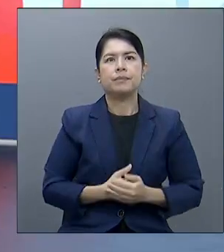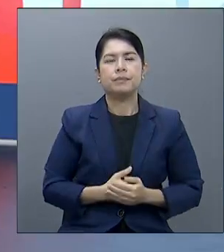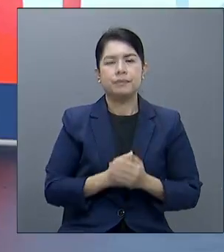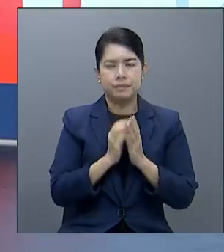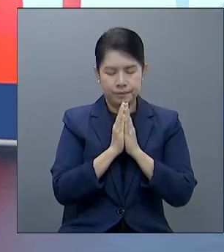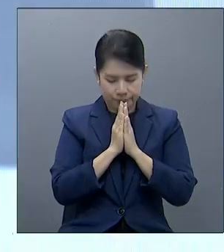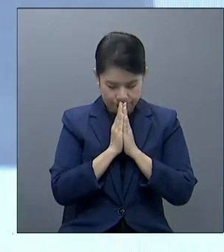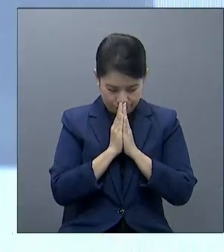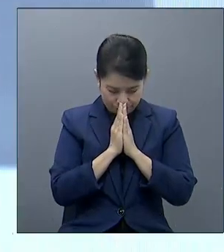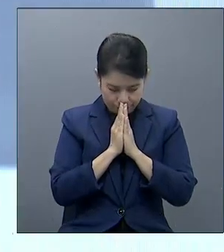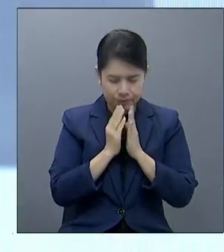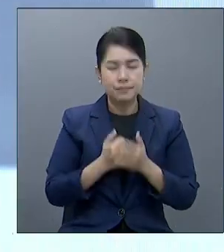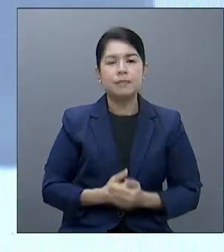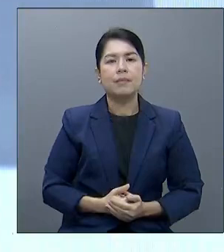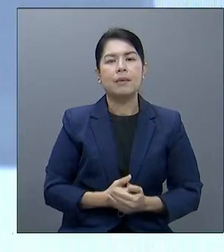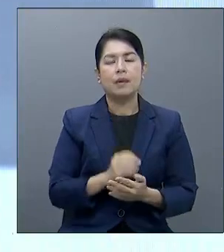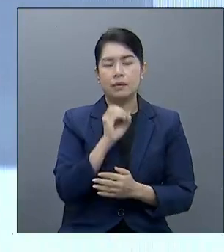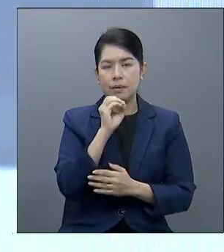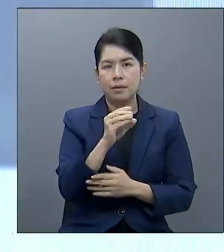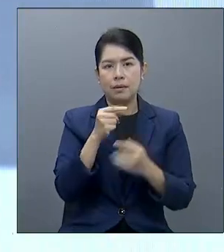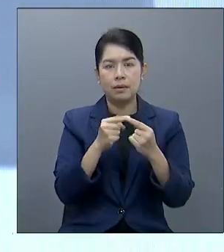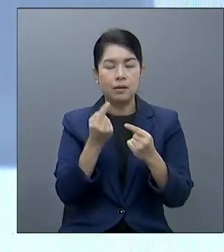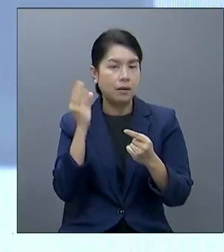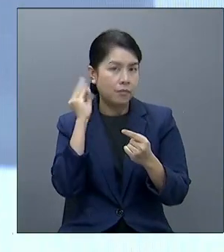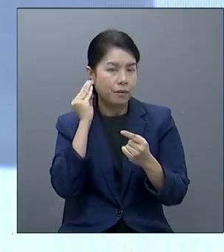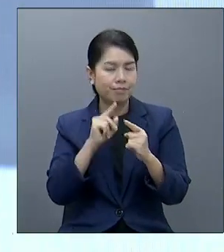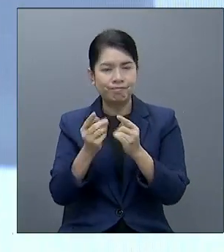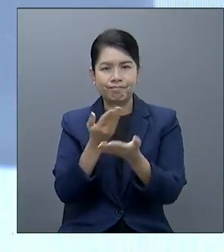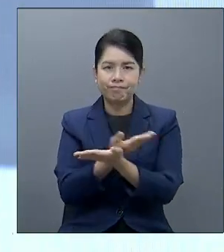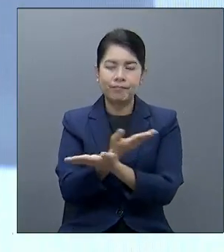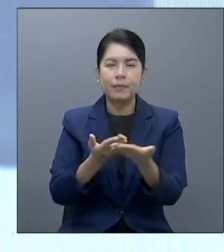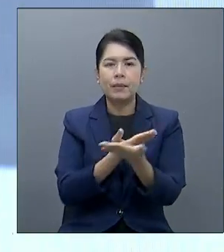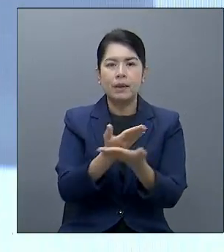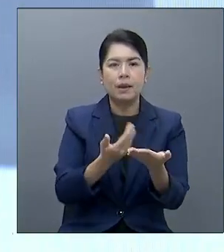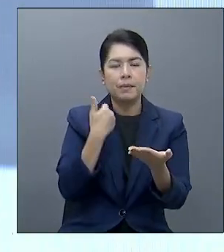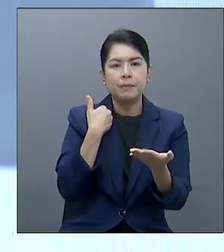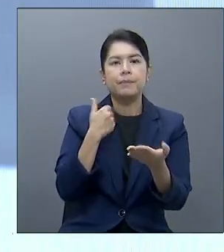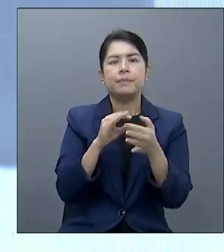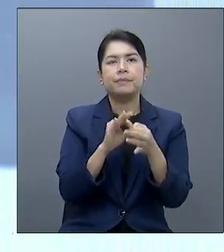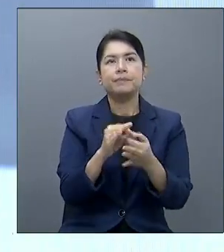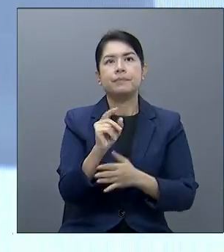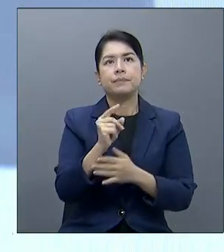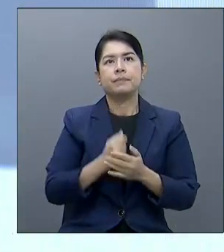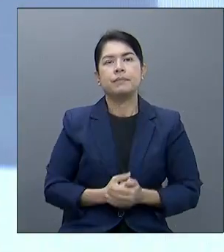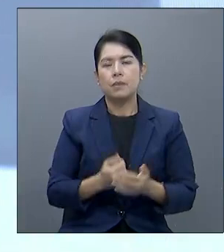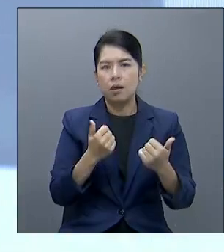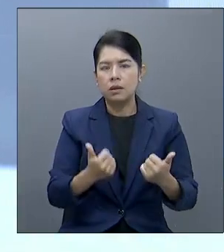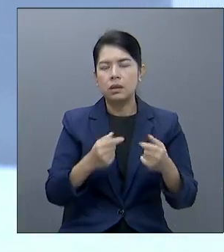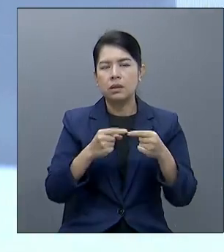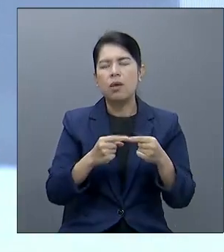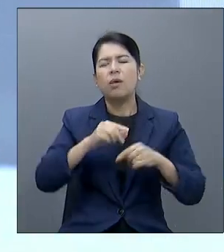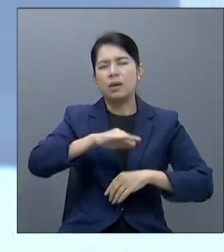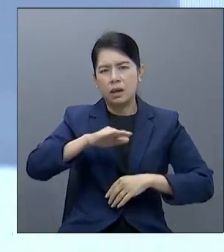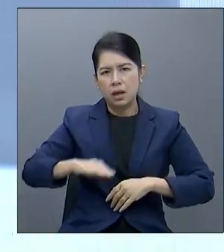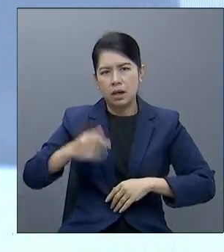วัสดีค่ะ คุณผู้ชมคะอย่างที่เราได้ฟังไปเมื่อสักครู่นี้นะคะจริงๆแล้วเรื่องของอัตราการเกิดที่ลดลงเนี่ยเราอาจจะมอง